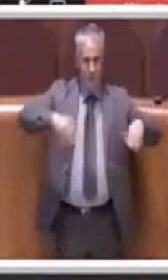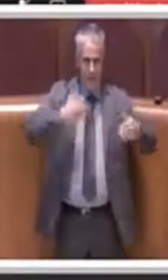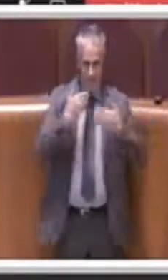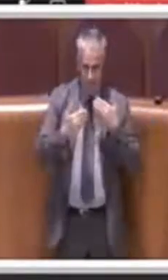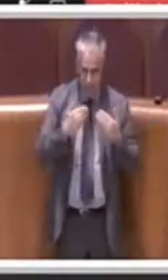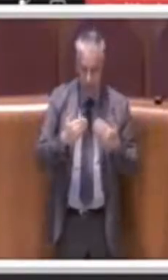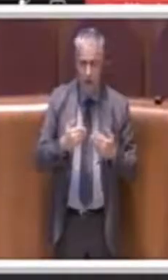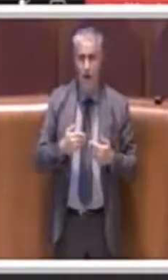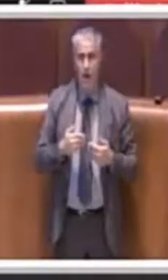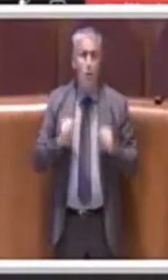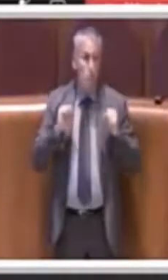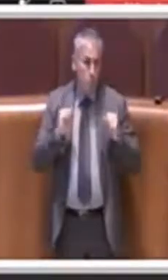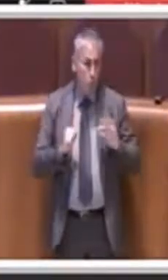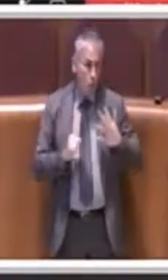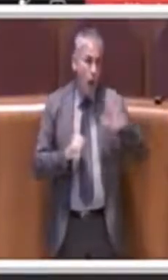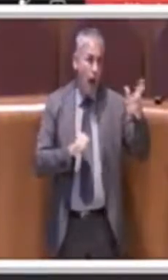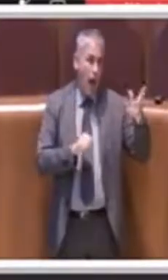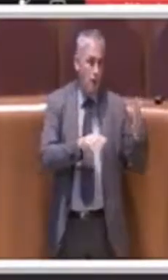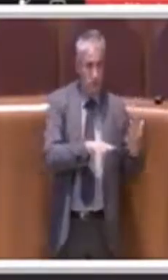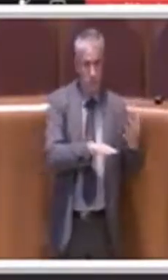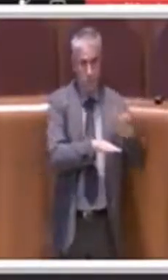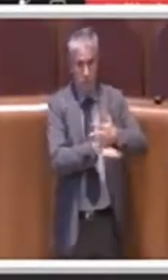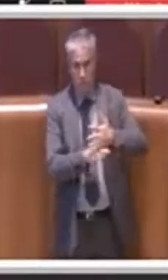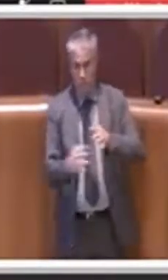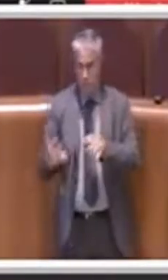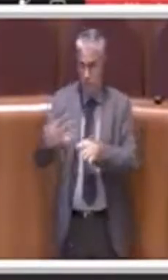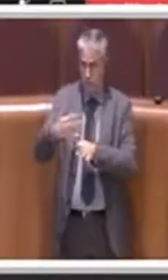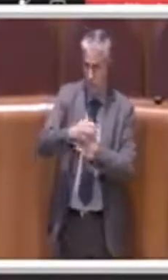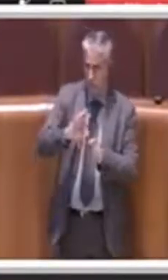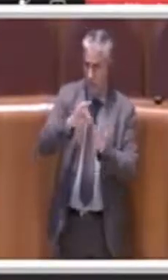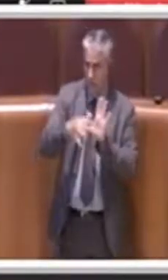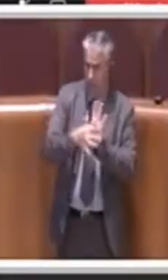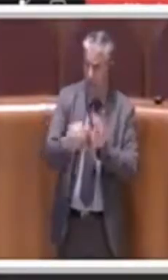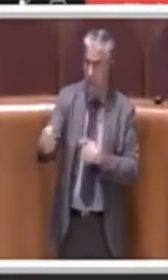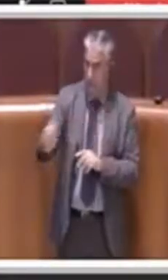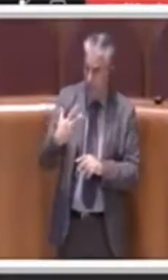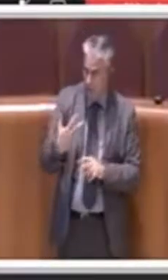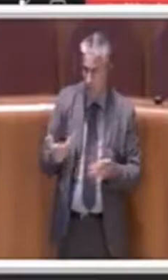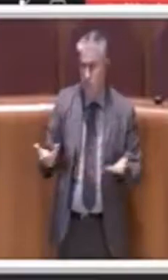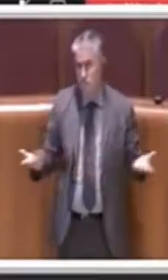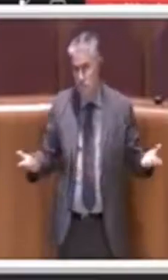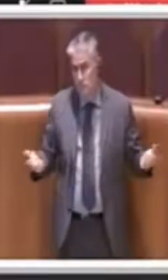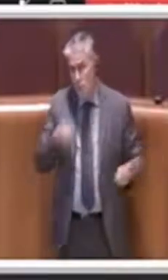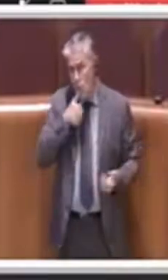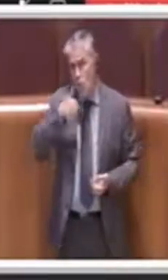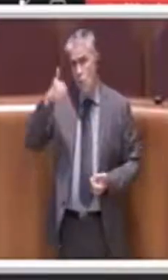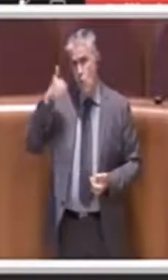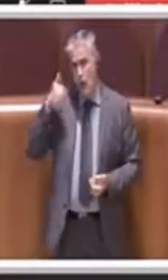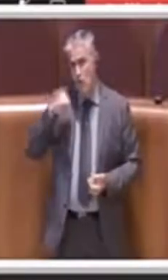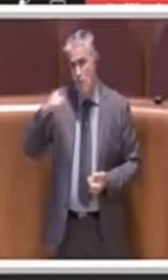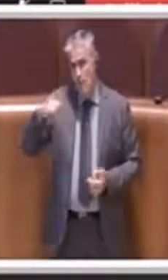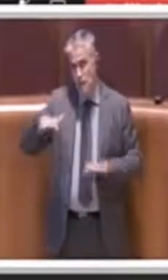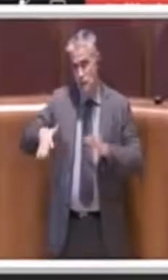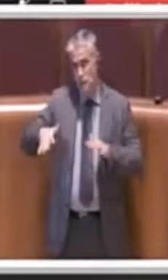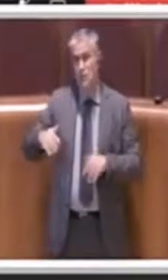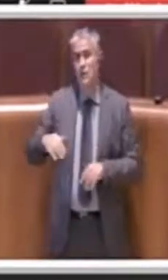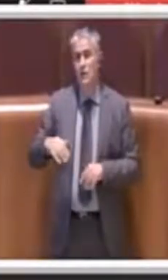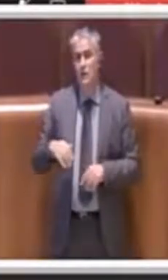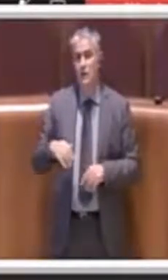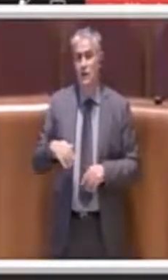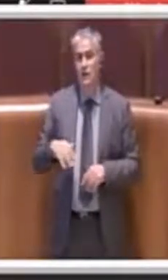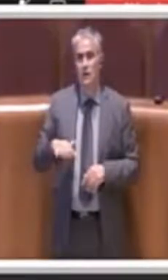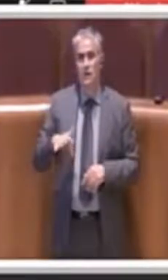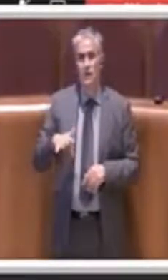interverranno altri consiglieri, ricorderanno precisamente quando è stato, forse anche quello un anno e mezzo fa, verso la